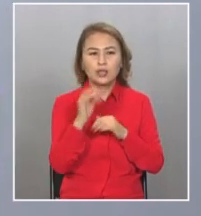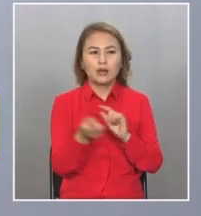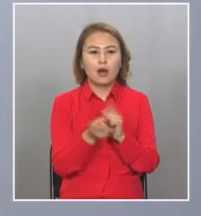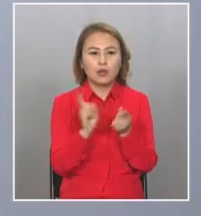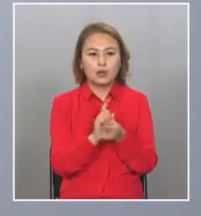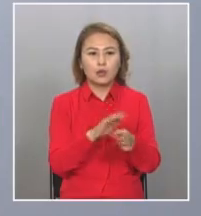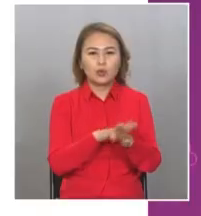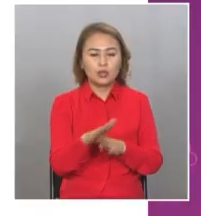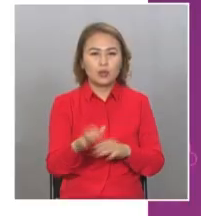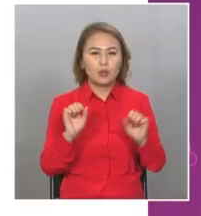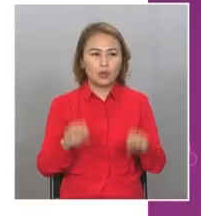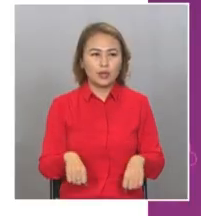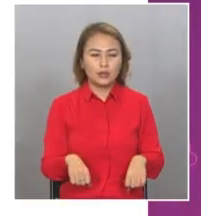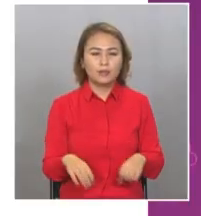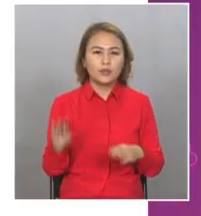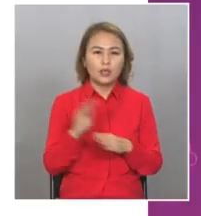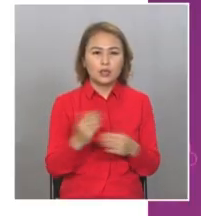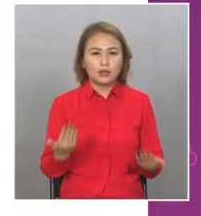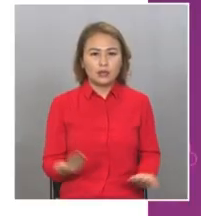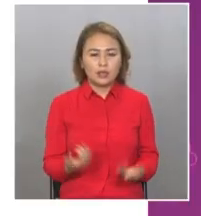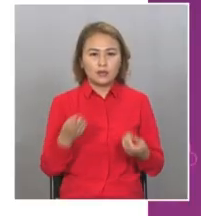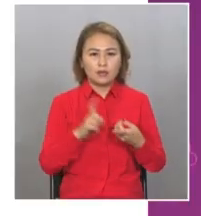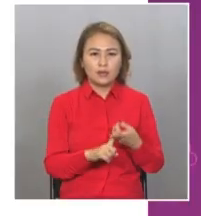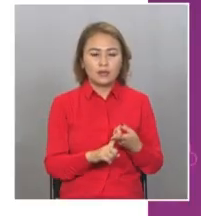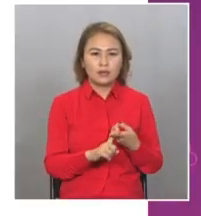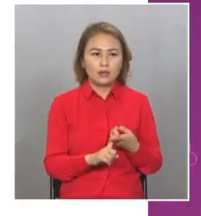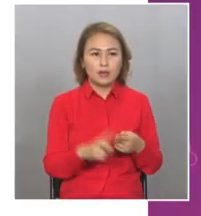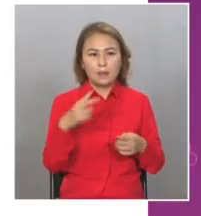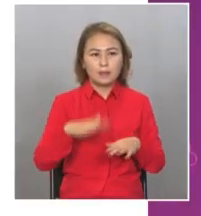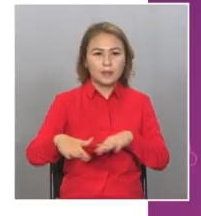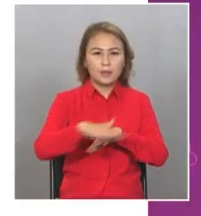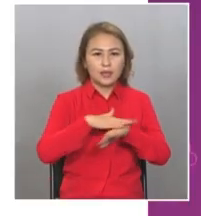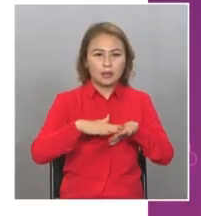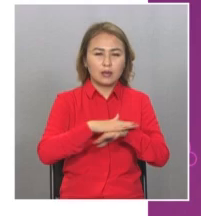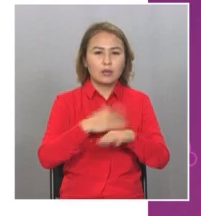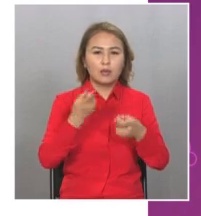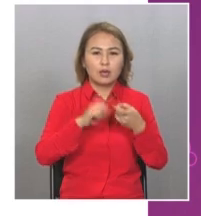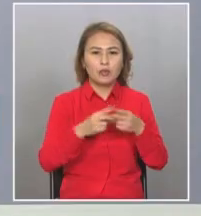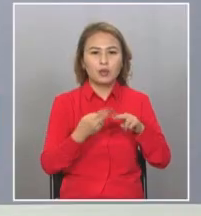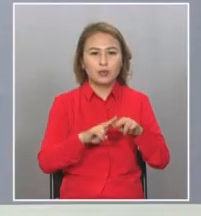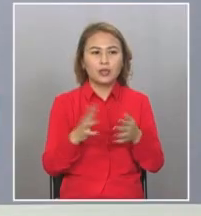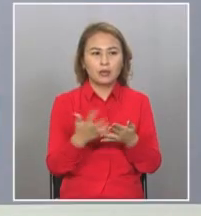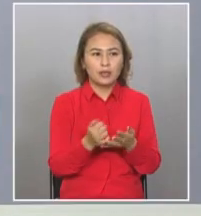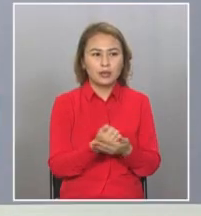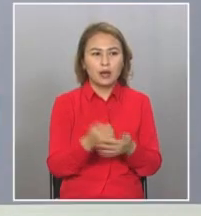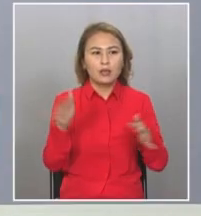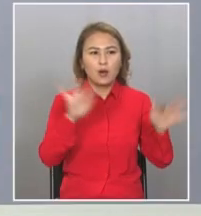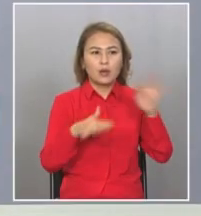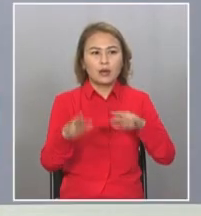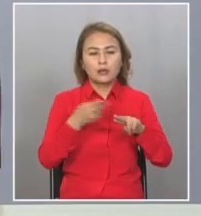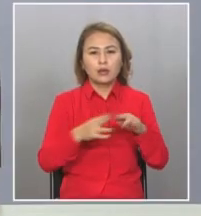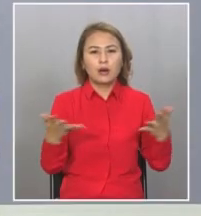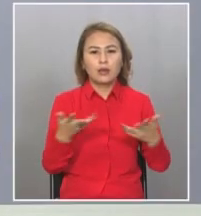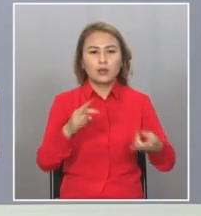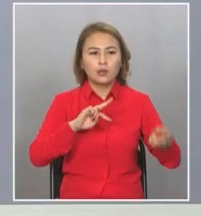ауыстыруды жүзеге асыратын, оның жағдайына әсер ететін жердің беткі қабатының компоненттері болып табылады. Ал енді таулардың климатқа әсері